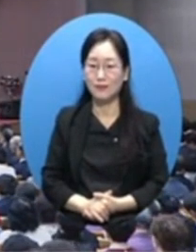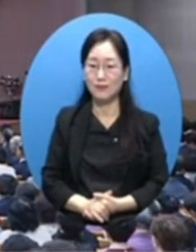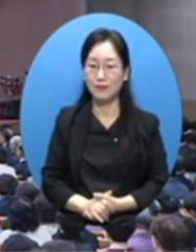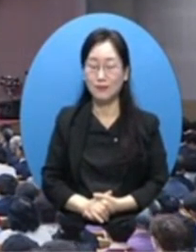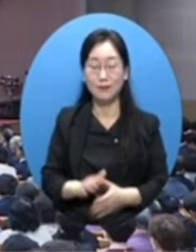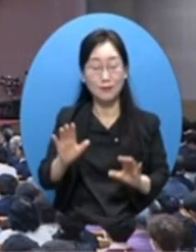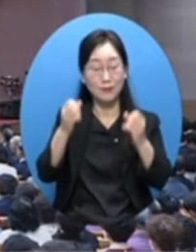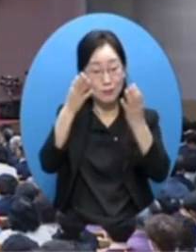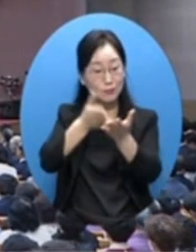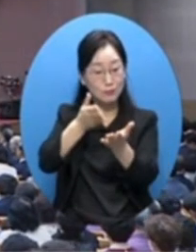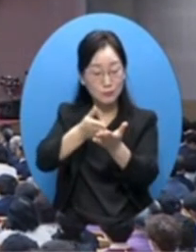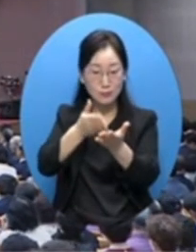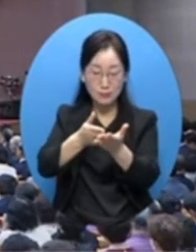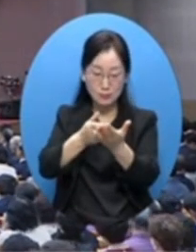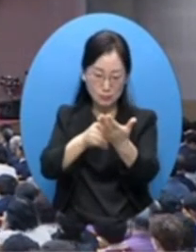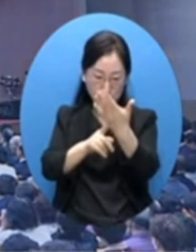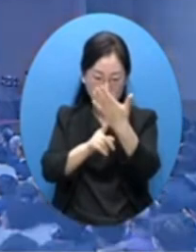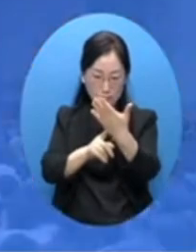뉴스를 받아보면